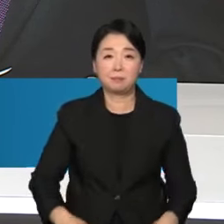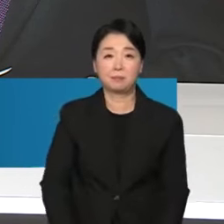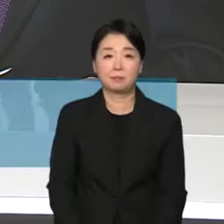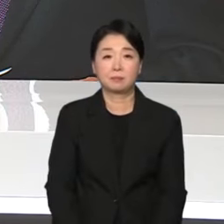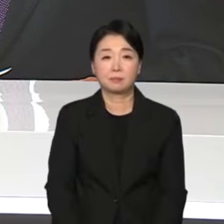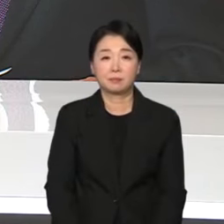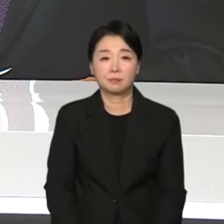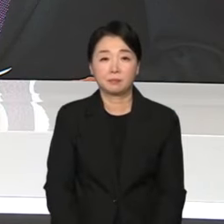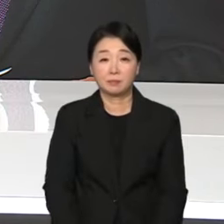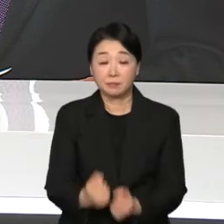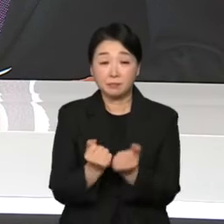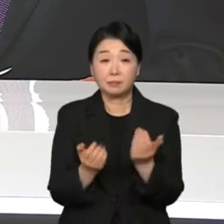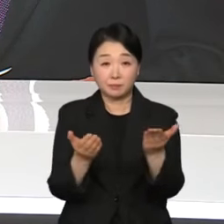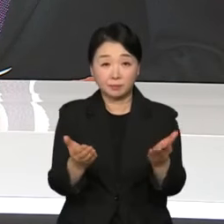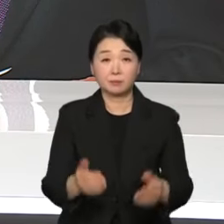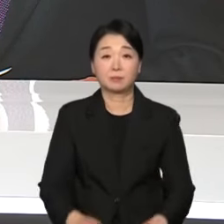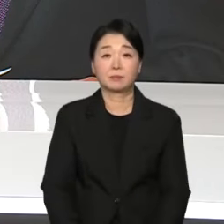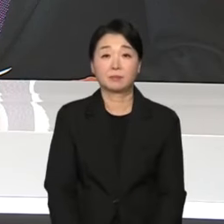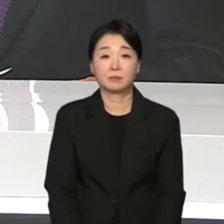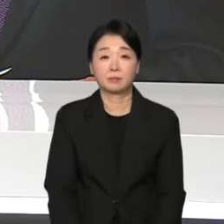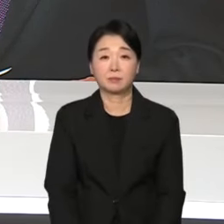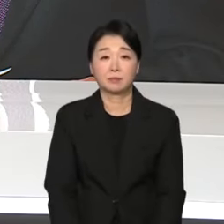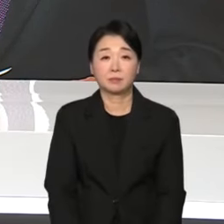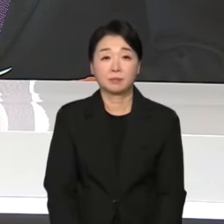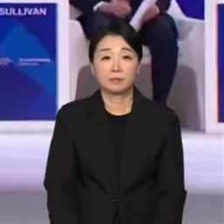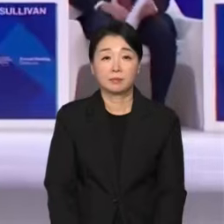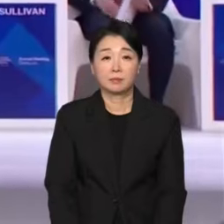풀이됩니다. 워싱턴에서 강태화 기자가 보도합니다.